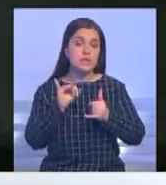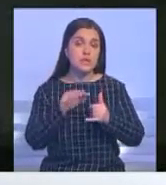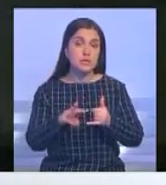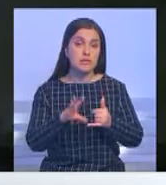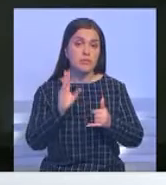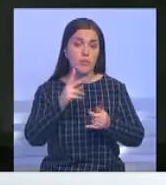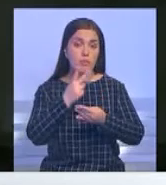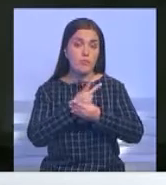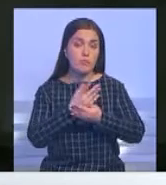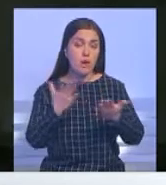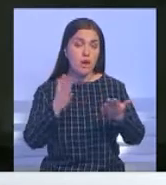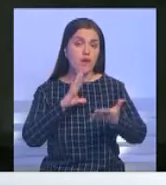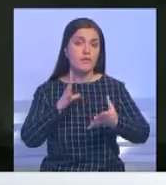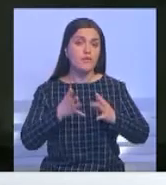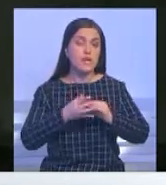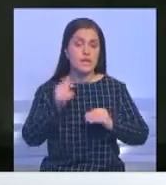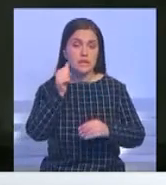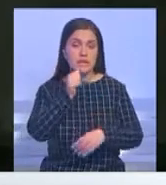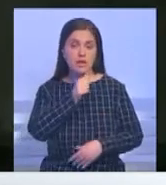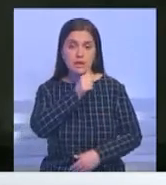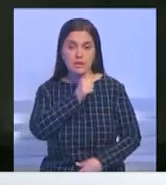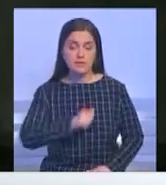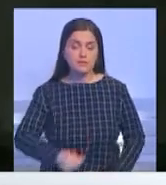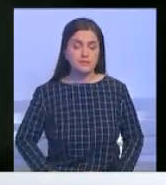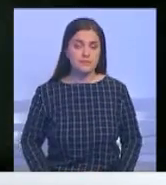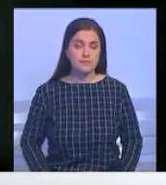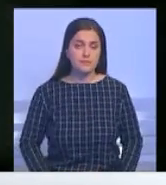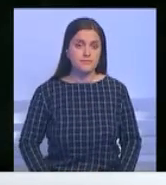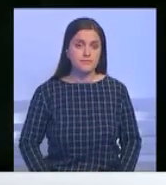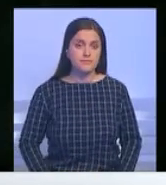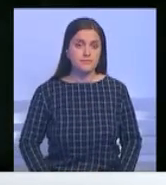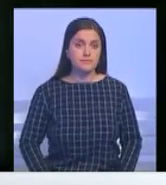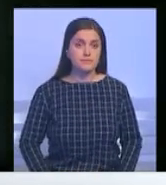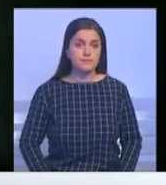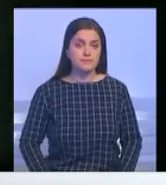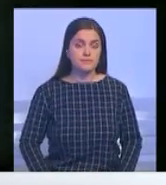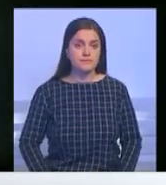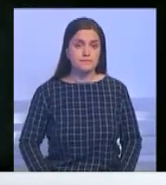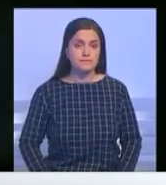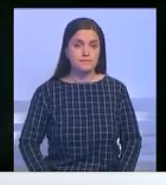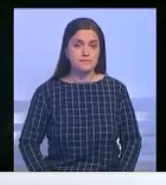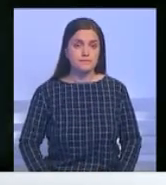все его тайны. Юлия Гончар, Массимилиано Вольпе, Хабар 24, Италия.